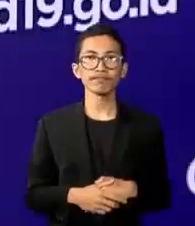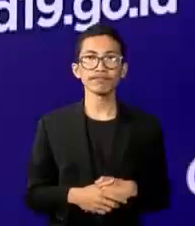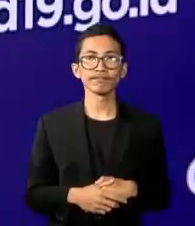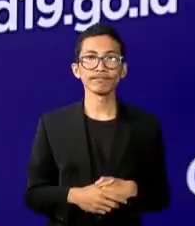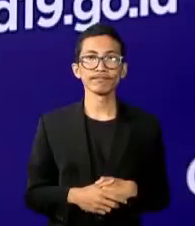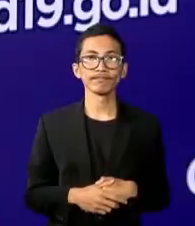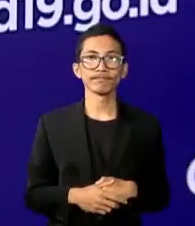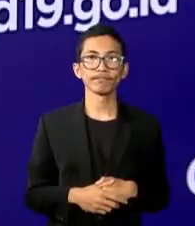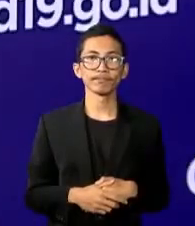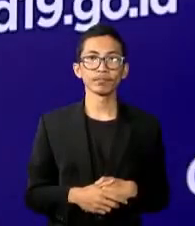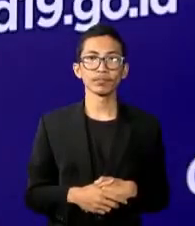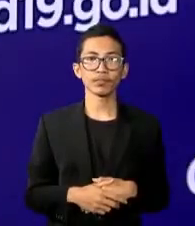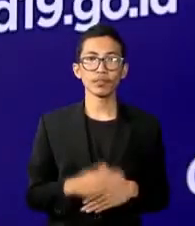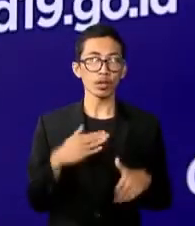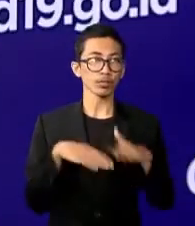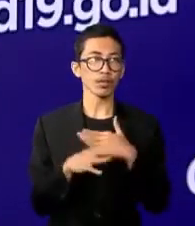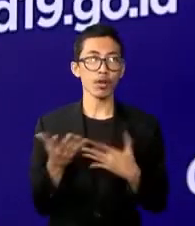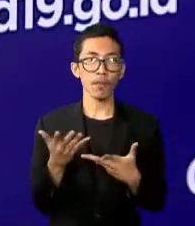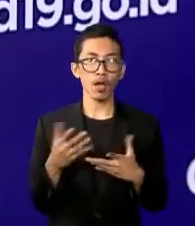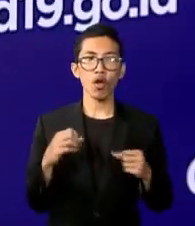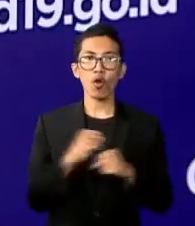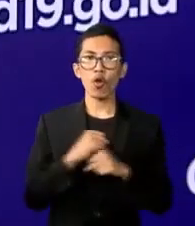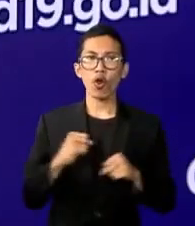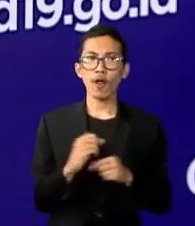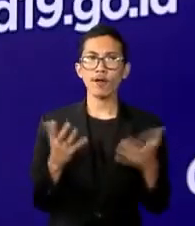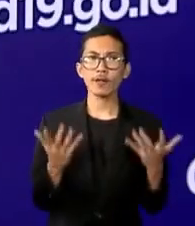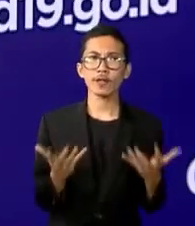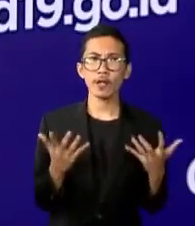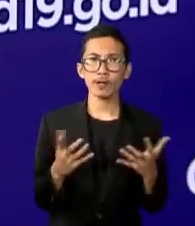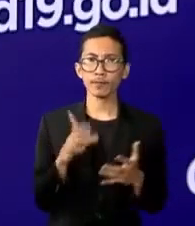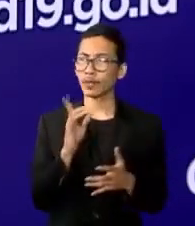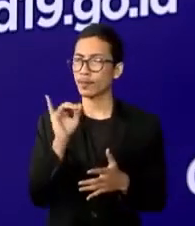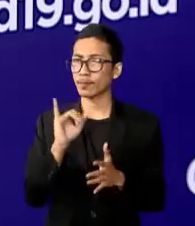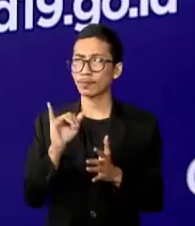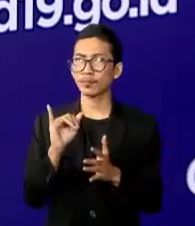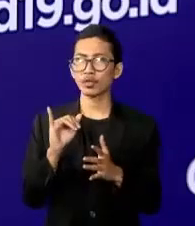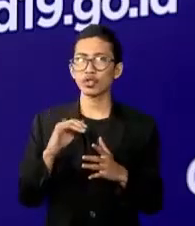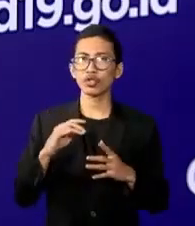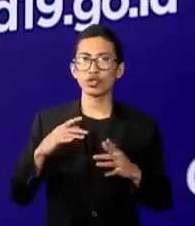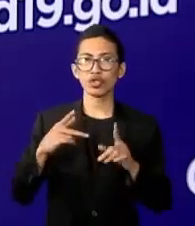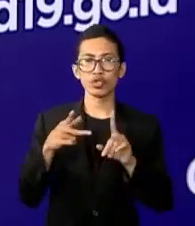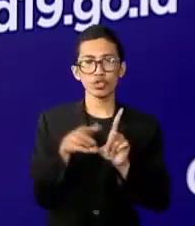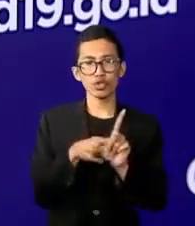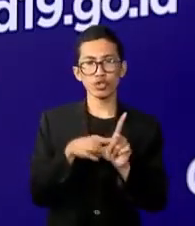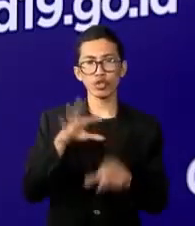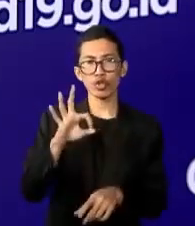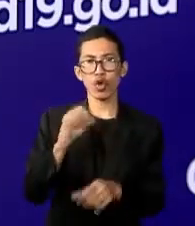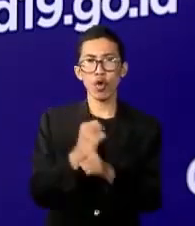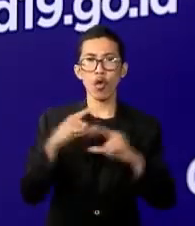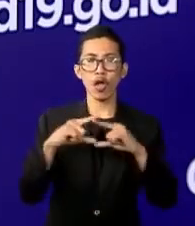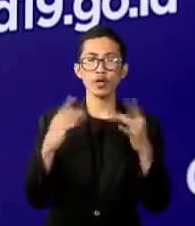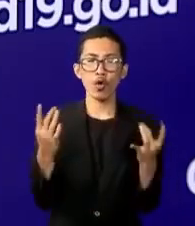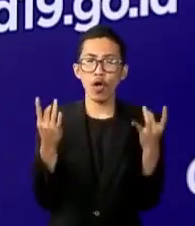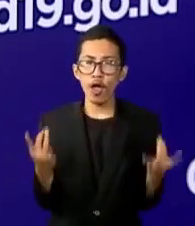ini bisa juga dilakukan melalui olahraga yang intensitas ringan seperti Yoga begituah Dok soalkan kalau juga kan posturnya harus betul nafasnya